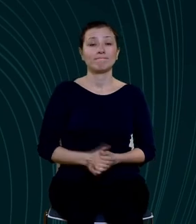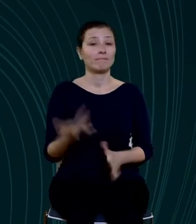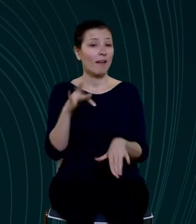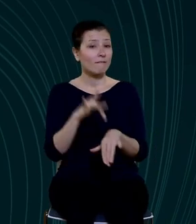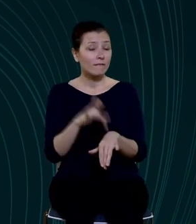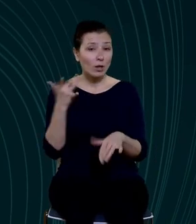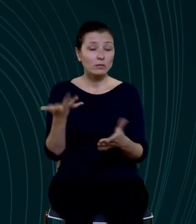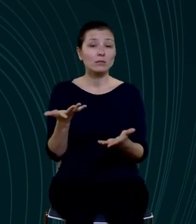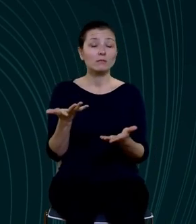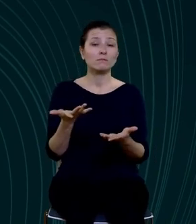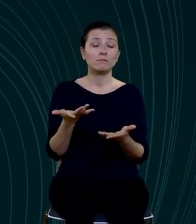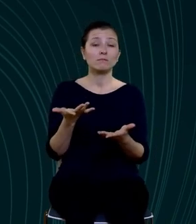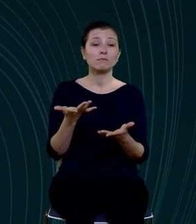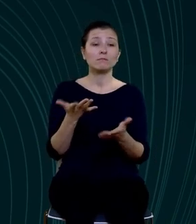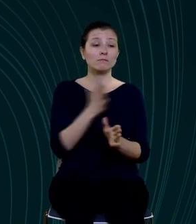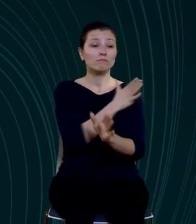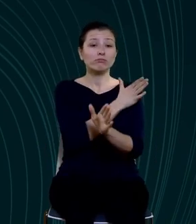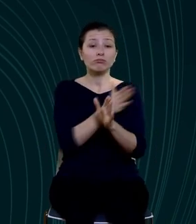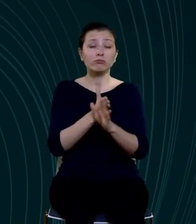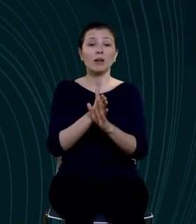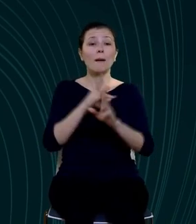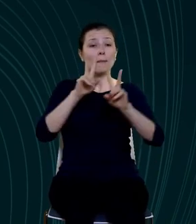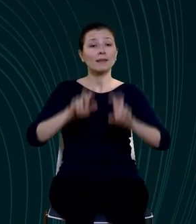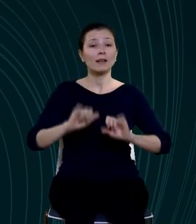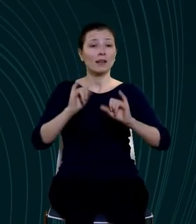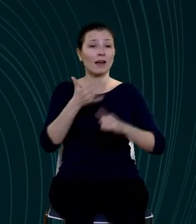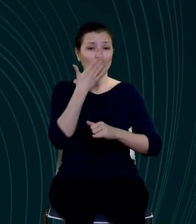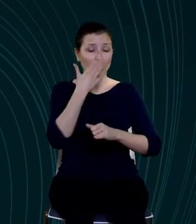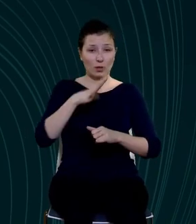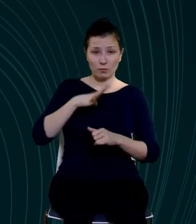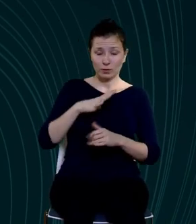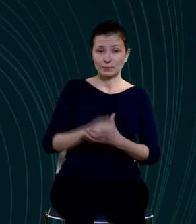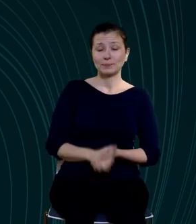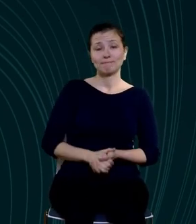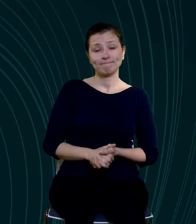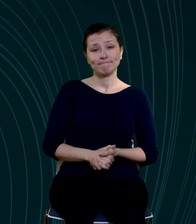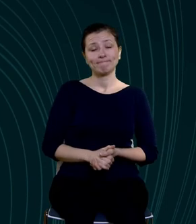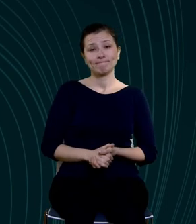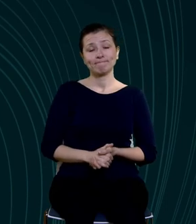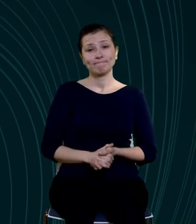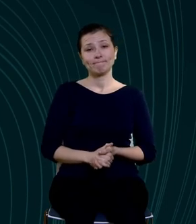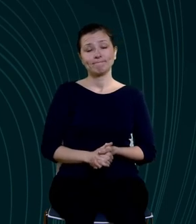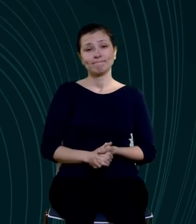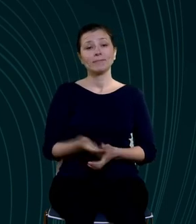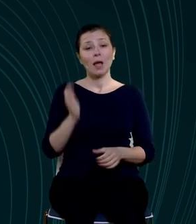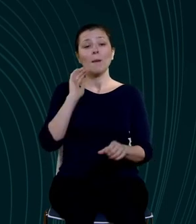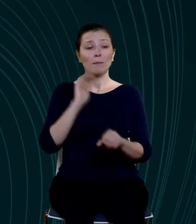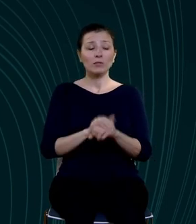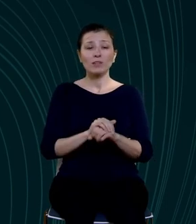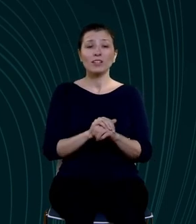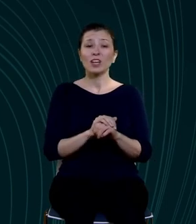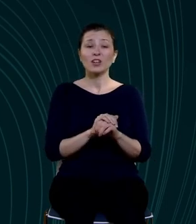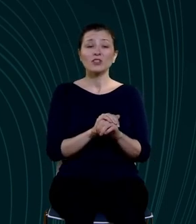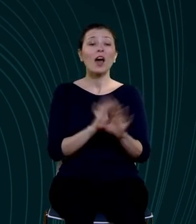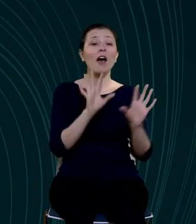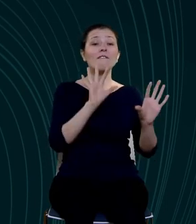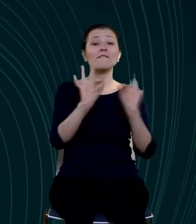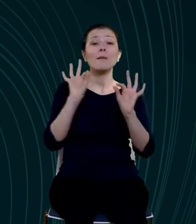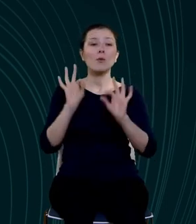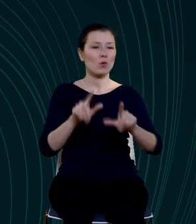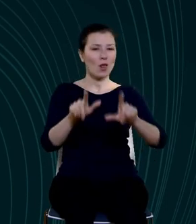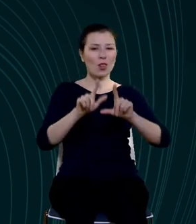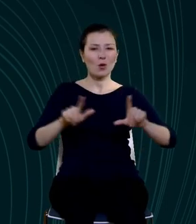Wnioski z zrealizowanych dotychczas badań. No, potwierdza nam się, że typowanie lokalizacji z jednej strony tak, aby były